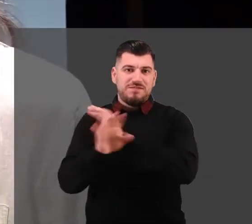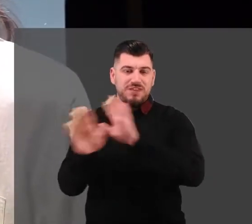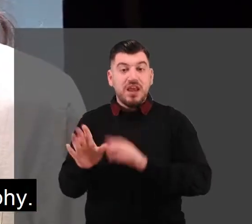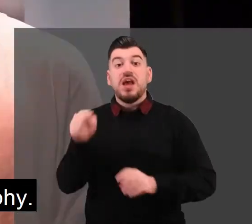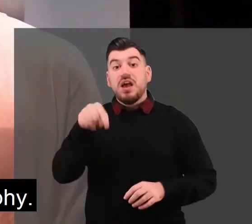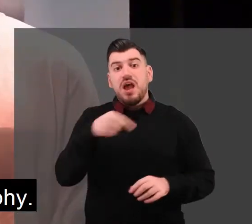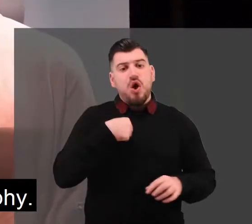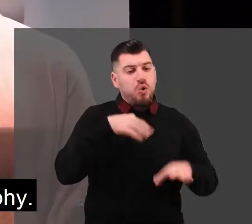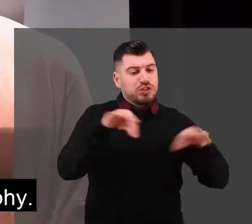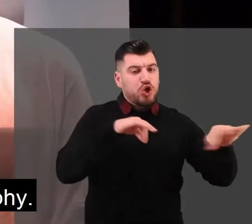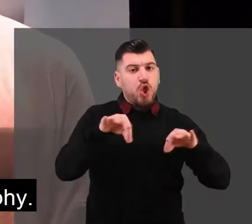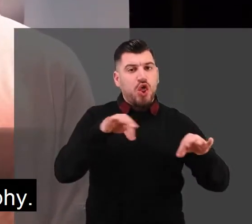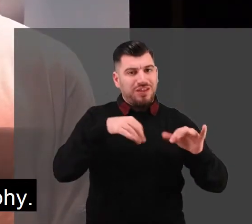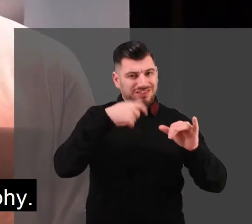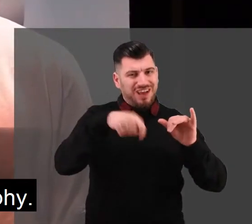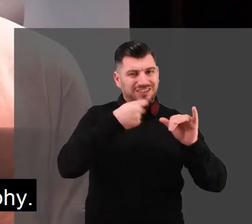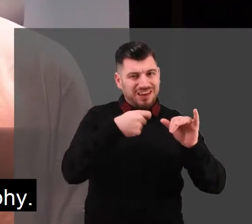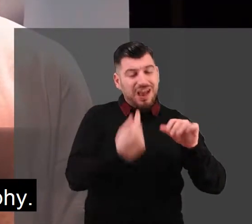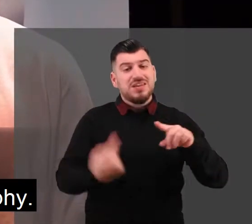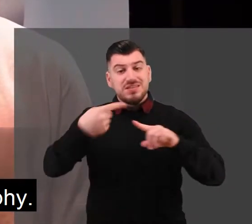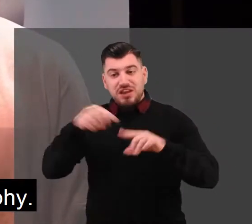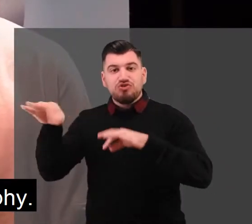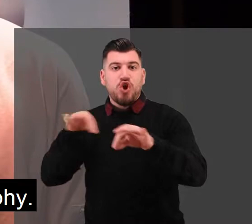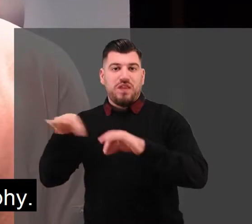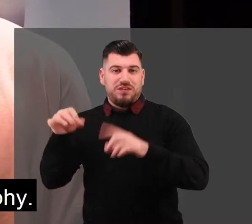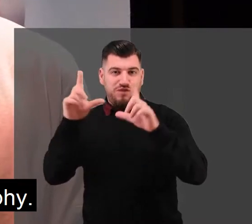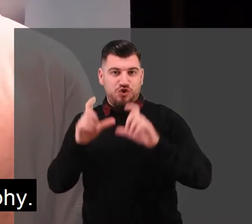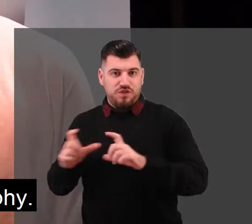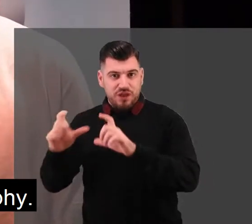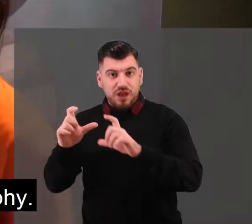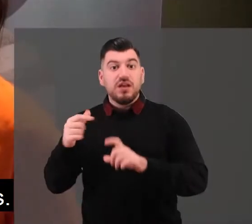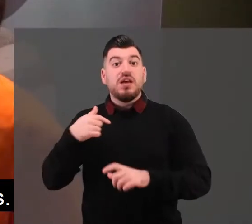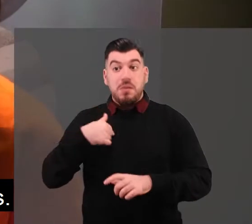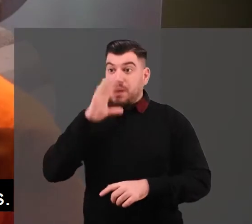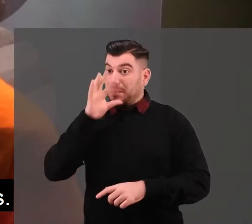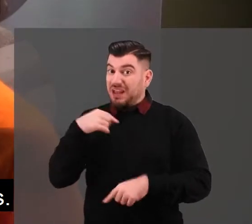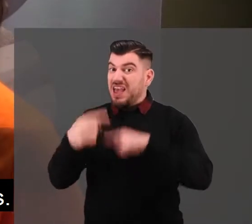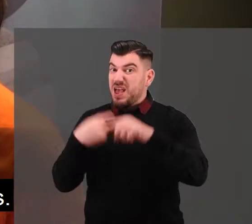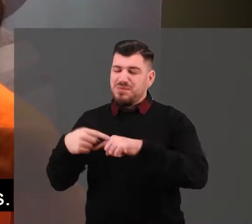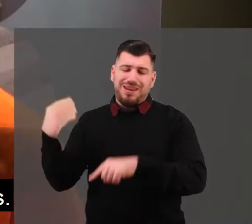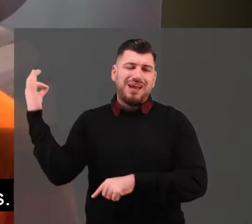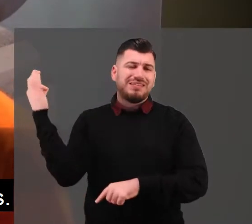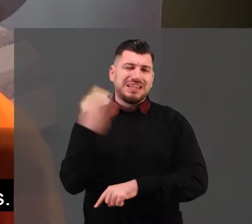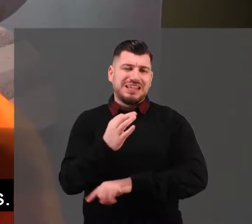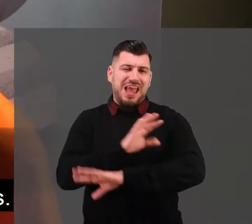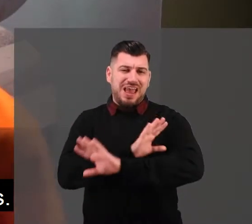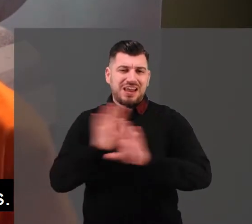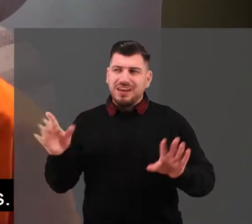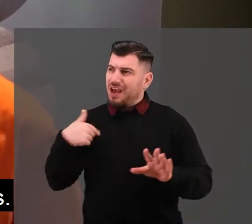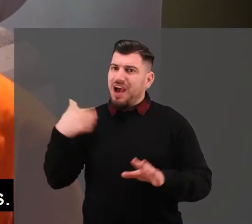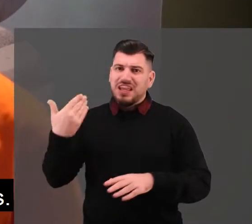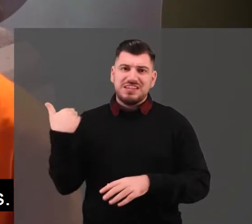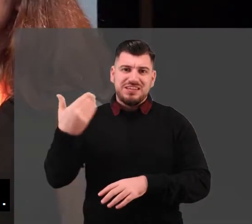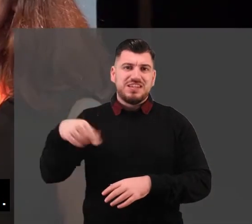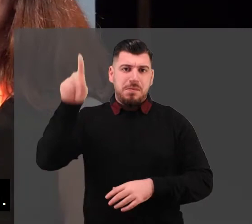Friendship with Ado, the director of the film, and I was also director of photography. This experience has been great after